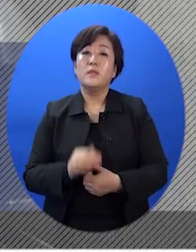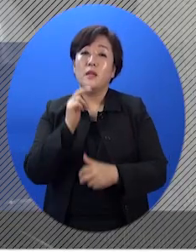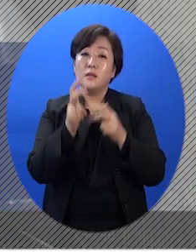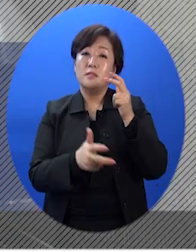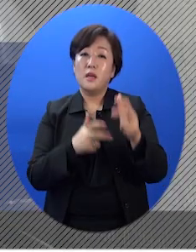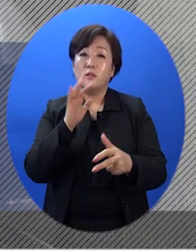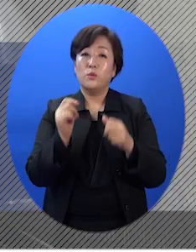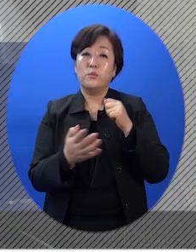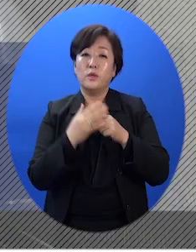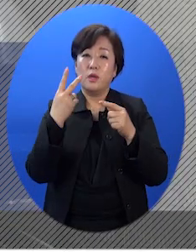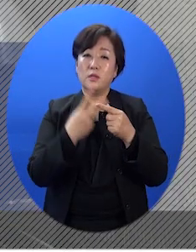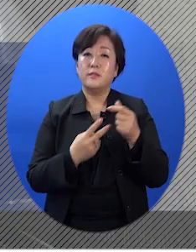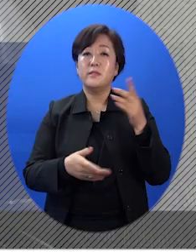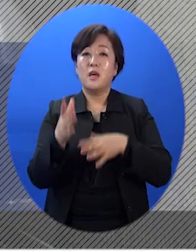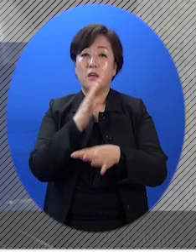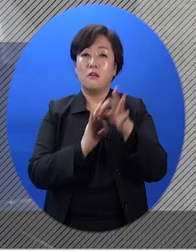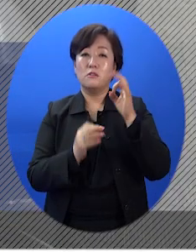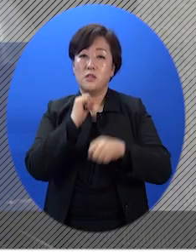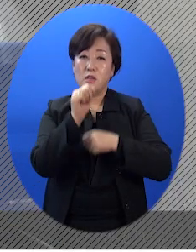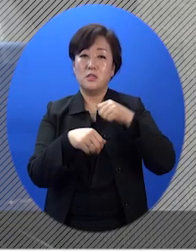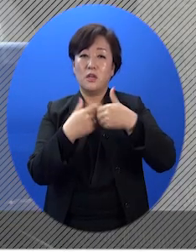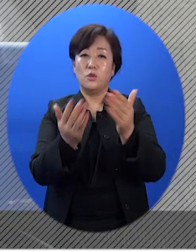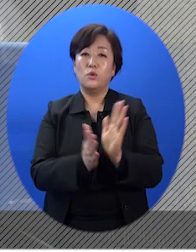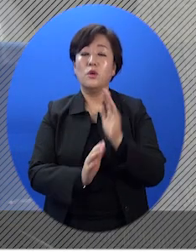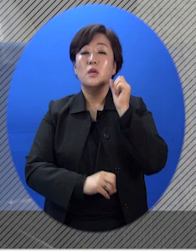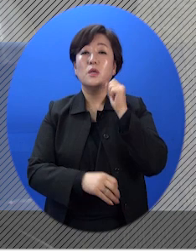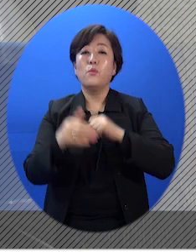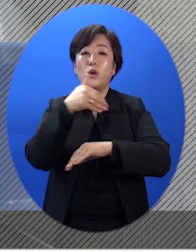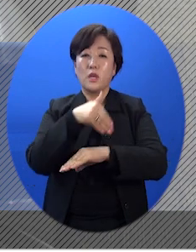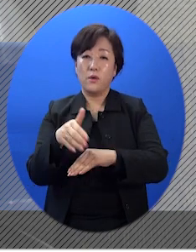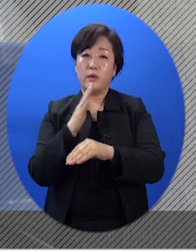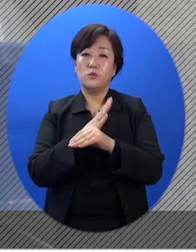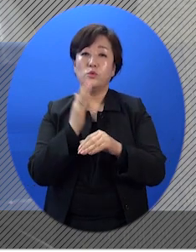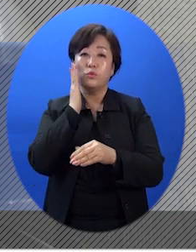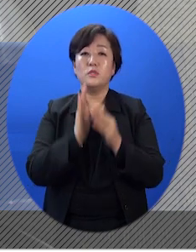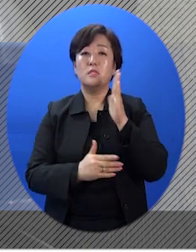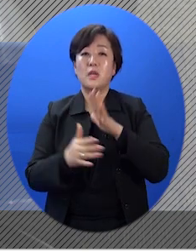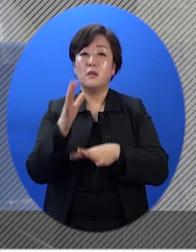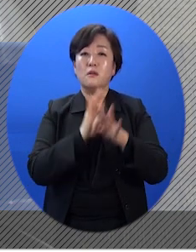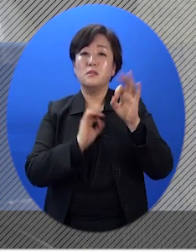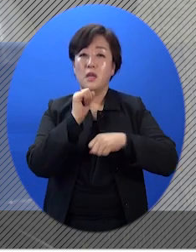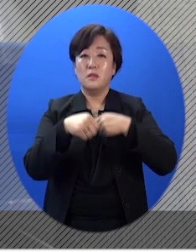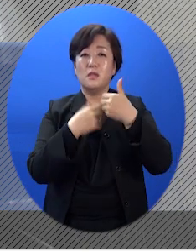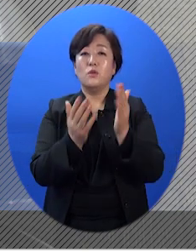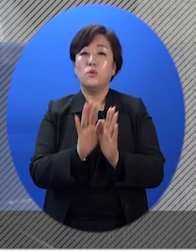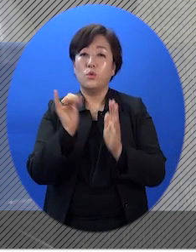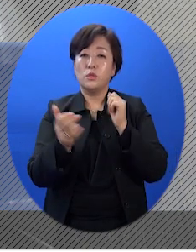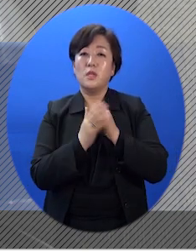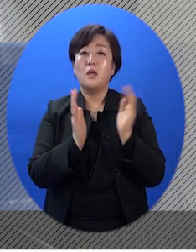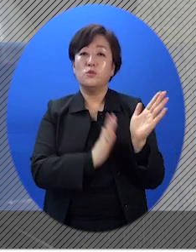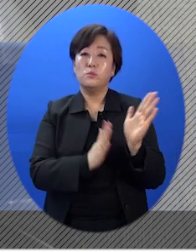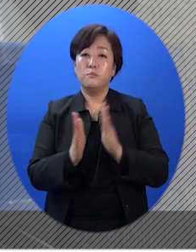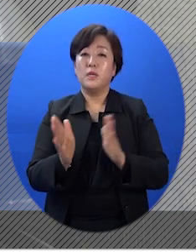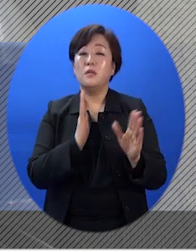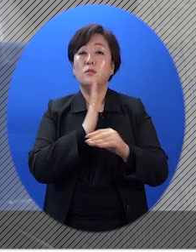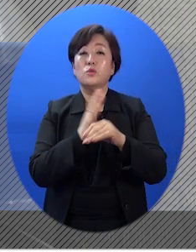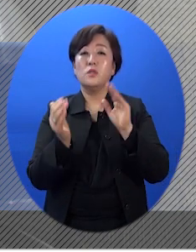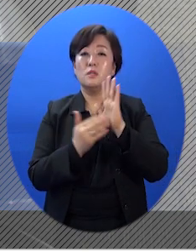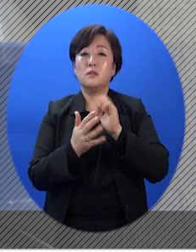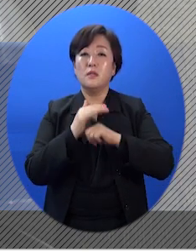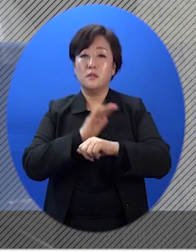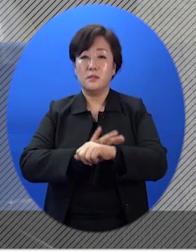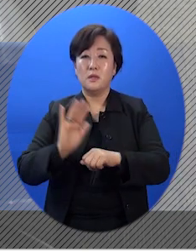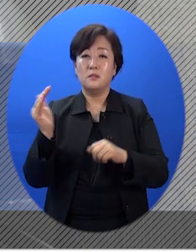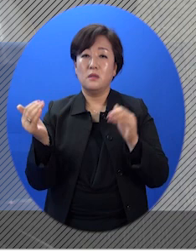산업부의 제2차 경제자유구역 기본계획과 관련해 울산 경제자유구역 지정을 위한 준비작업이 순조롭게